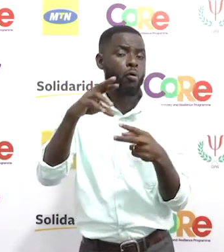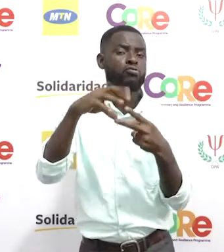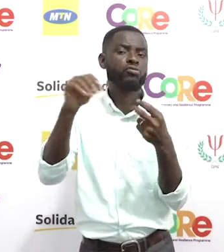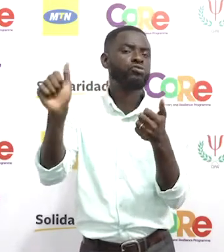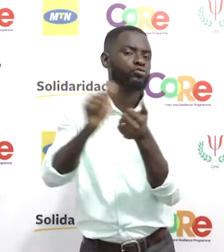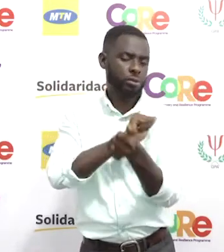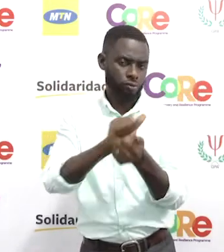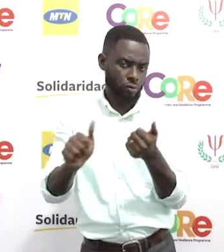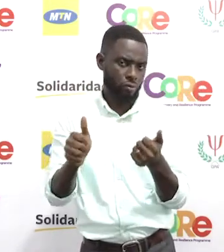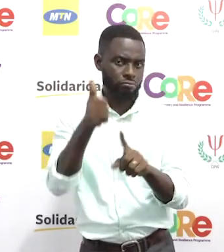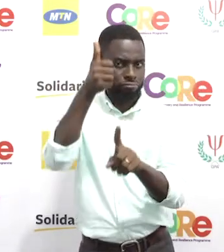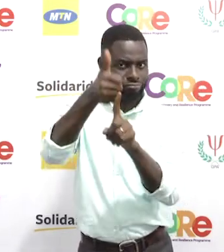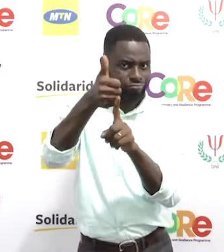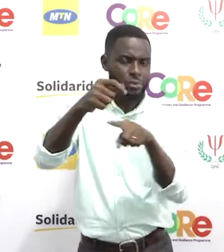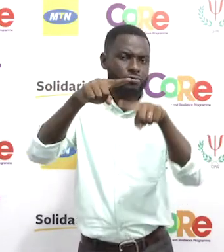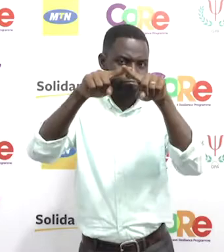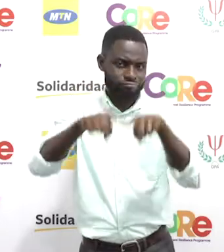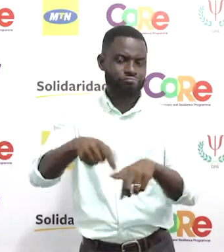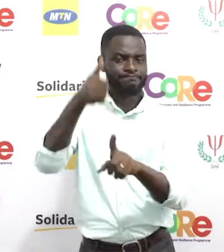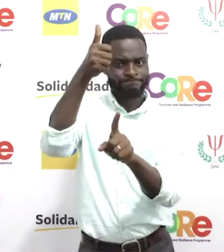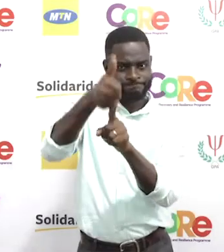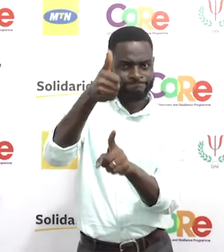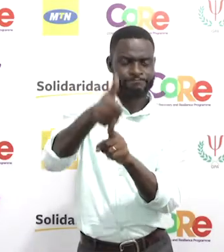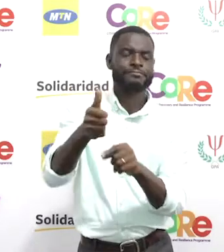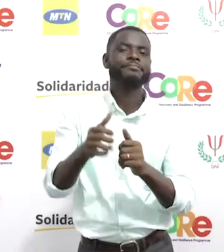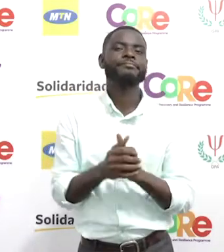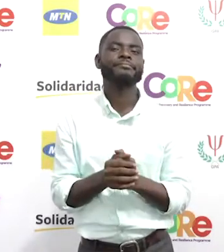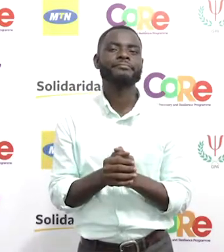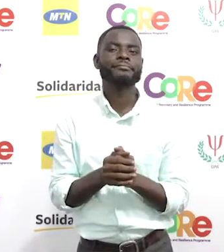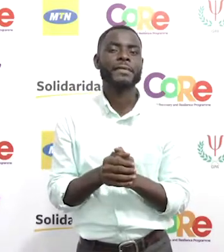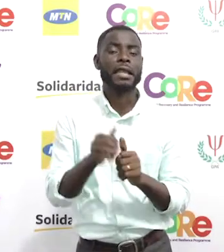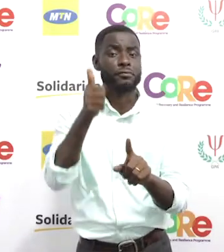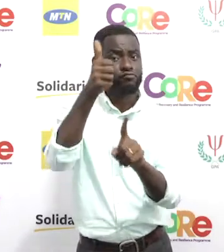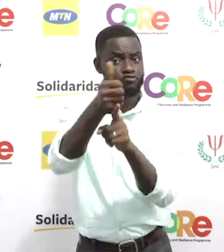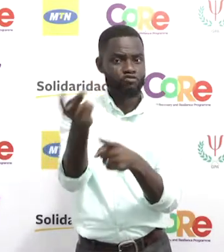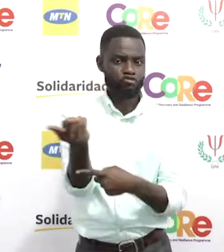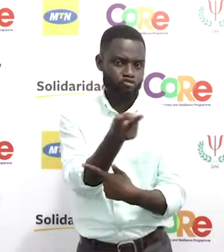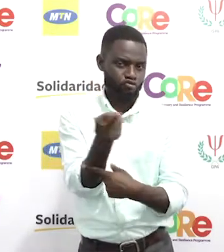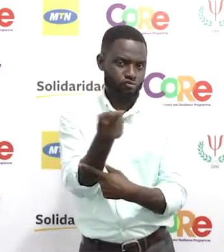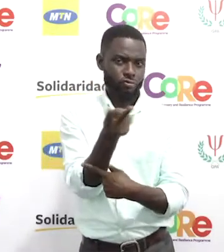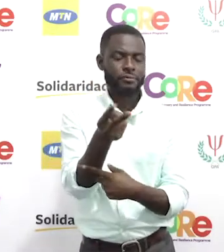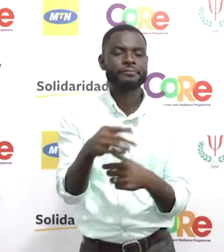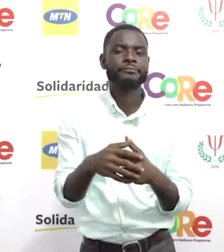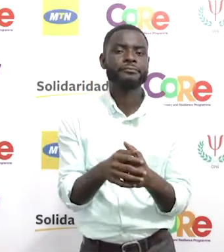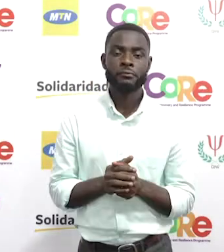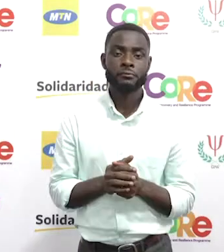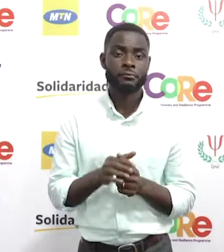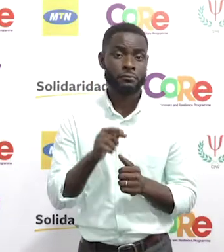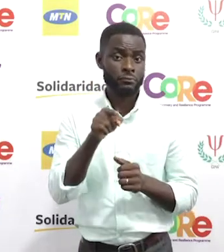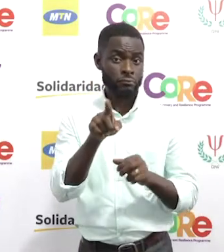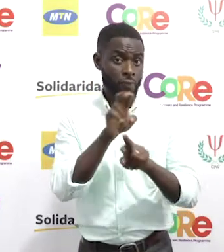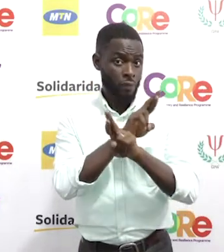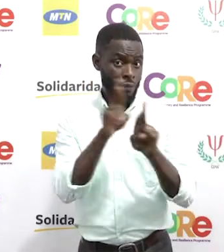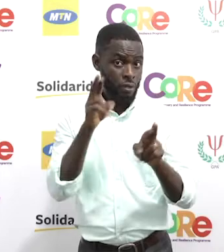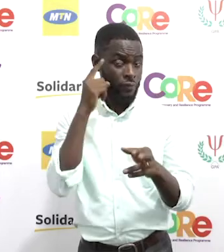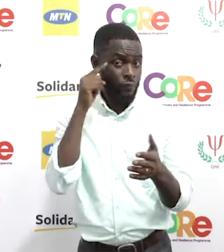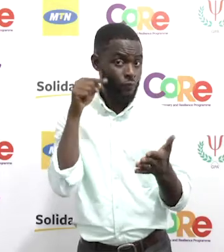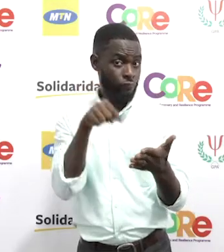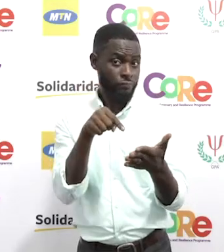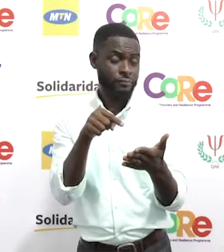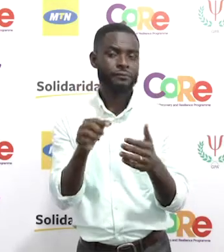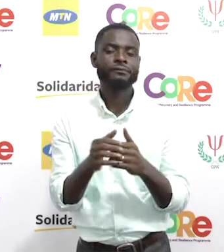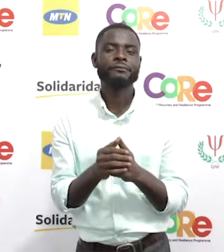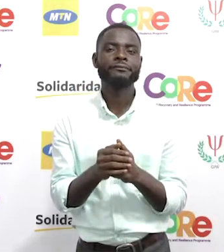ene. Ke ji o kudo choni. Ma wobonga. Ni oke choni e ama eko. Ke ji o ye heko ni ye